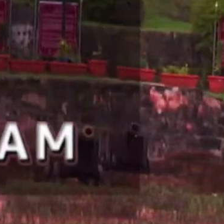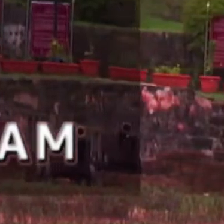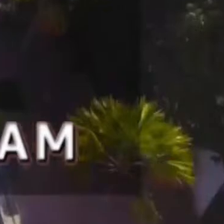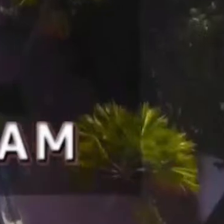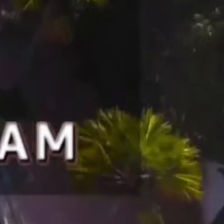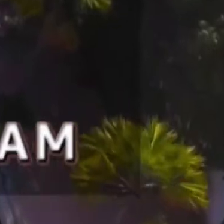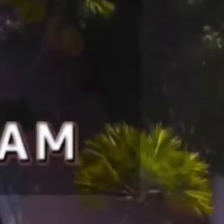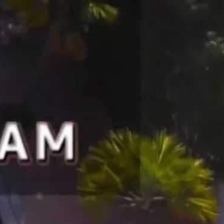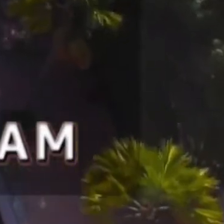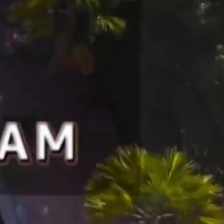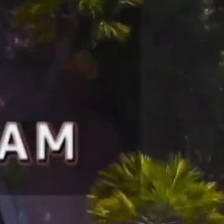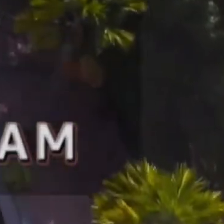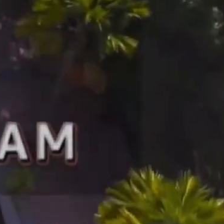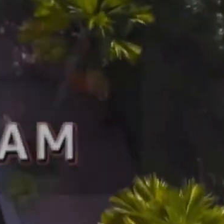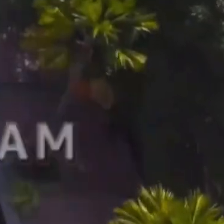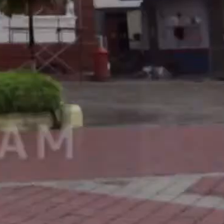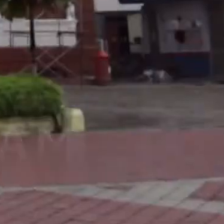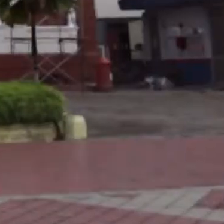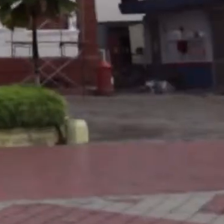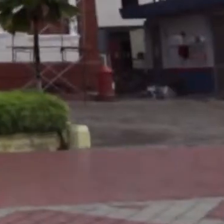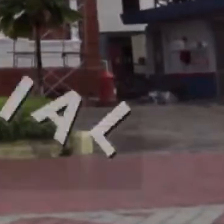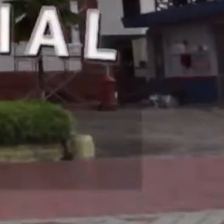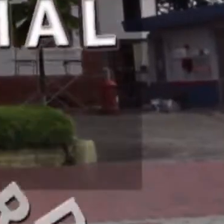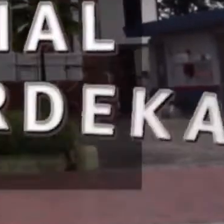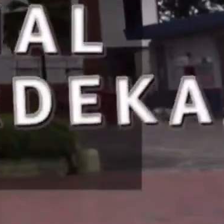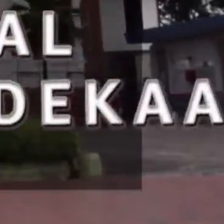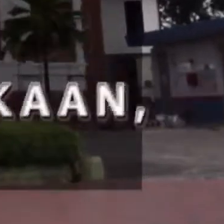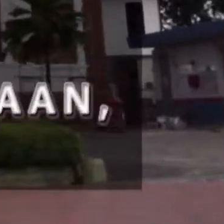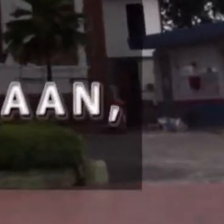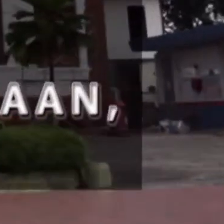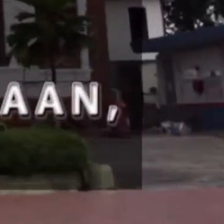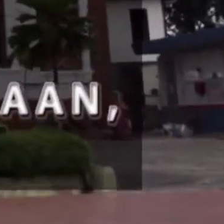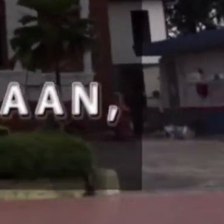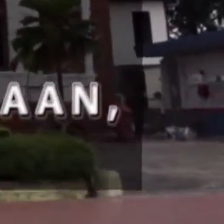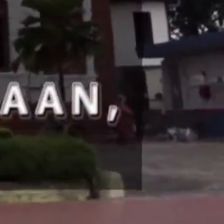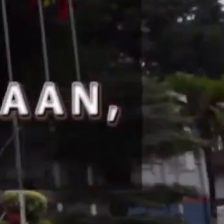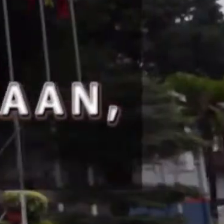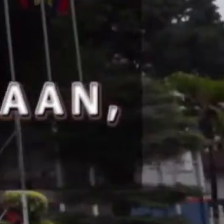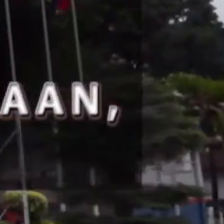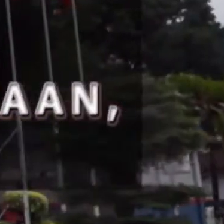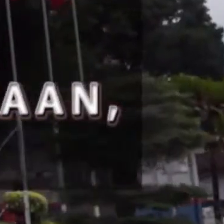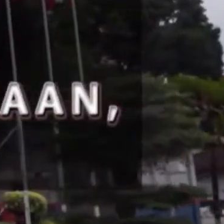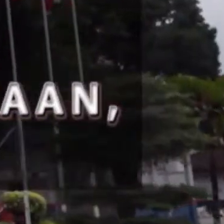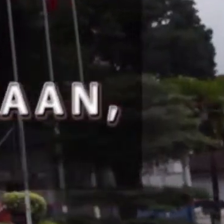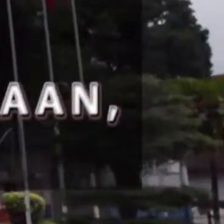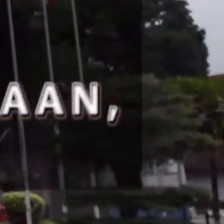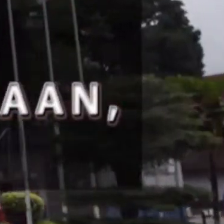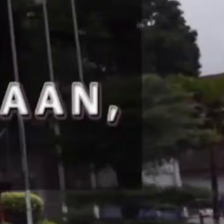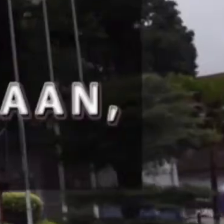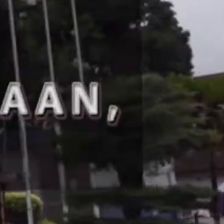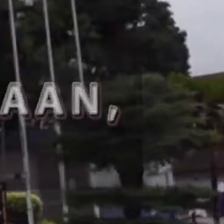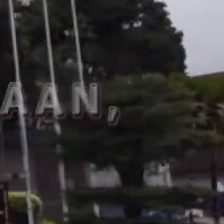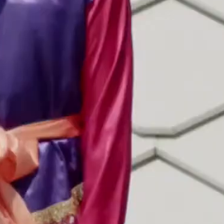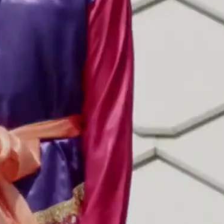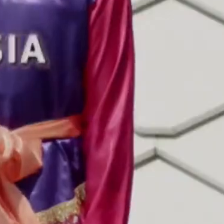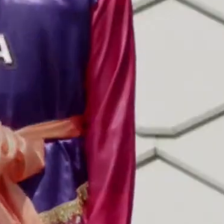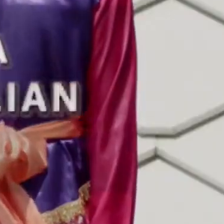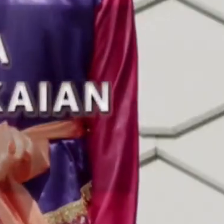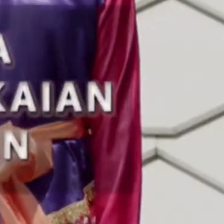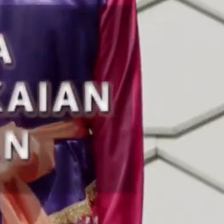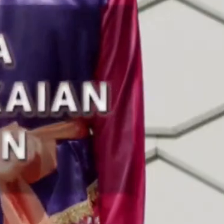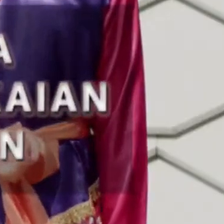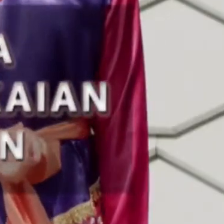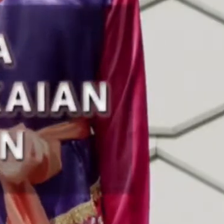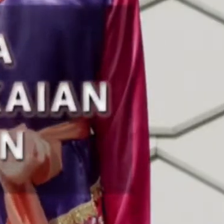Jumaat, bermula pukul 8 malam. Bertempat di dataran Memorial Peristiharan Kemerdekaan, Melaka.